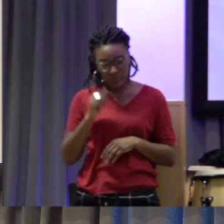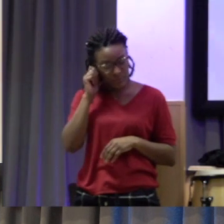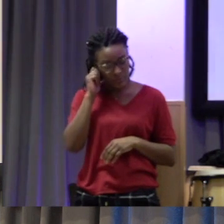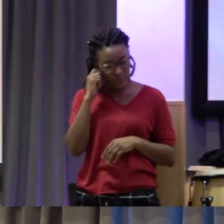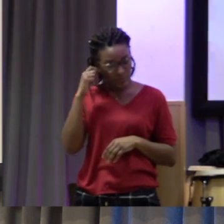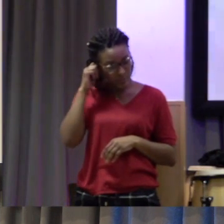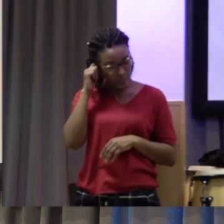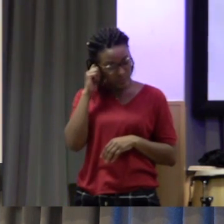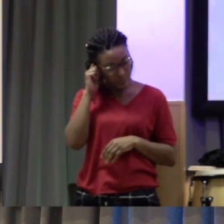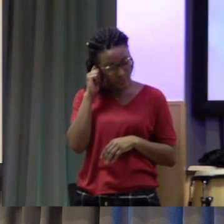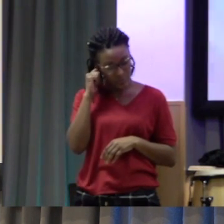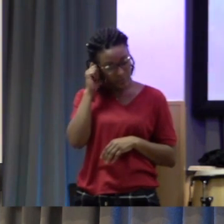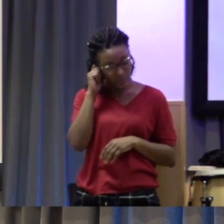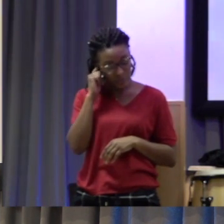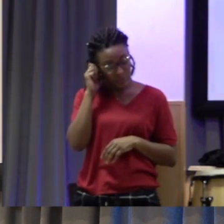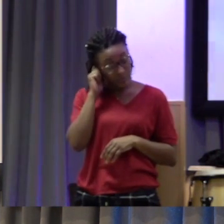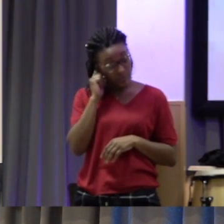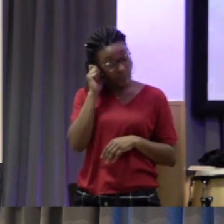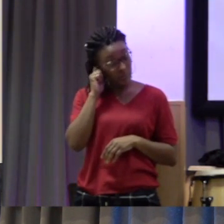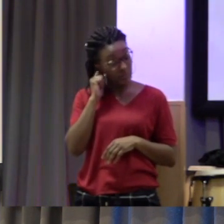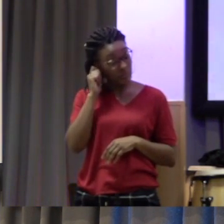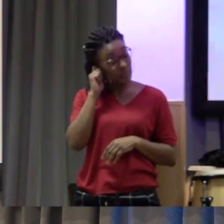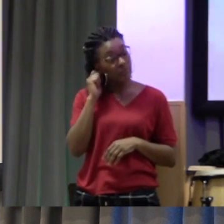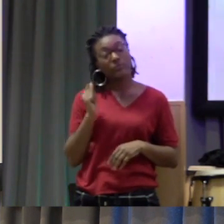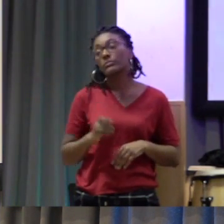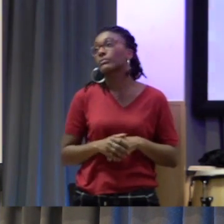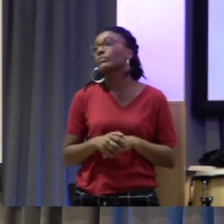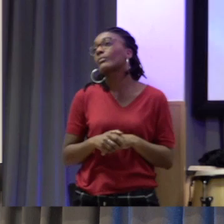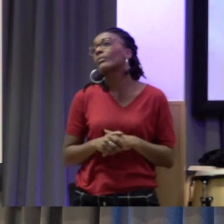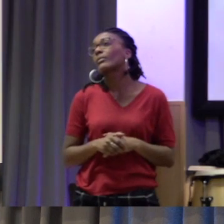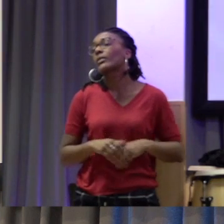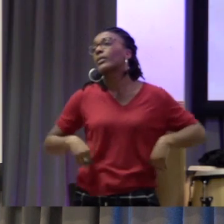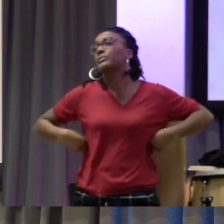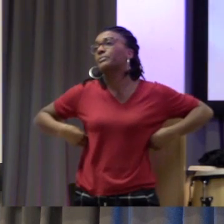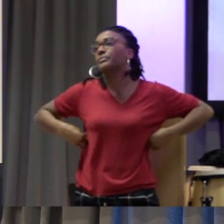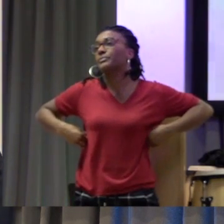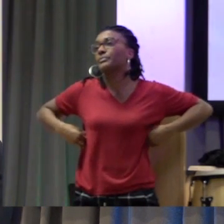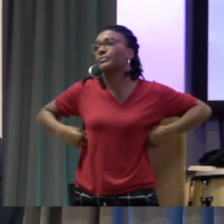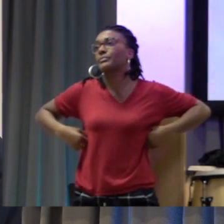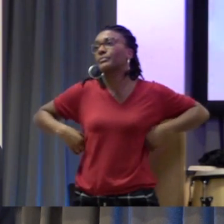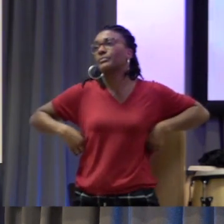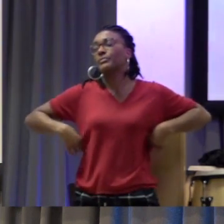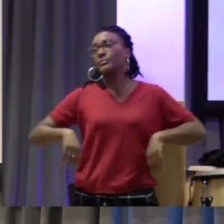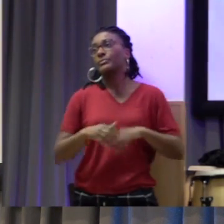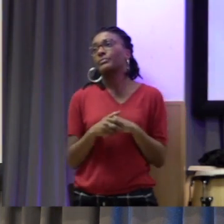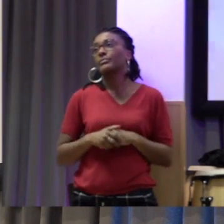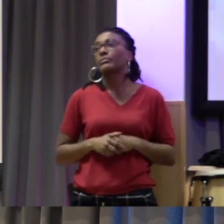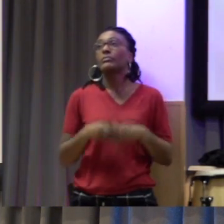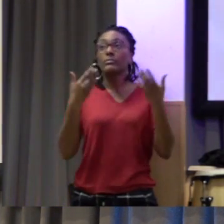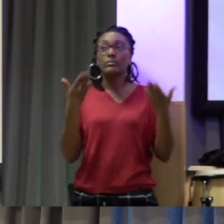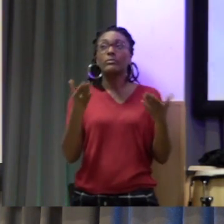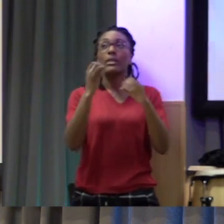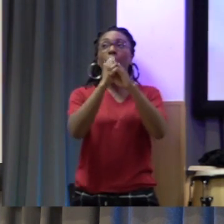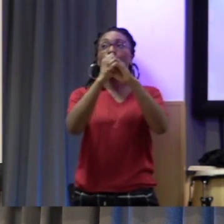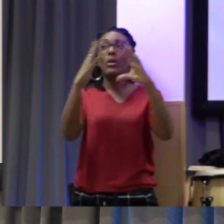nation, mais qui, elle, rendra ses fruits. Dans l'Apocalypse,